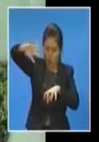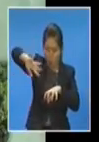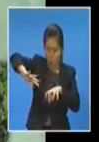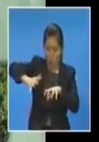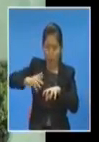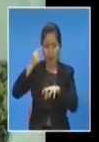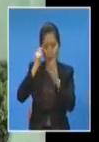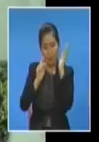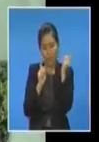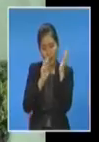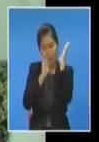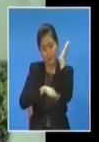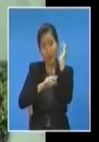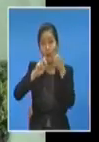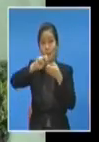ครับ